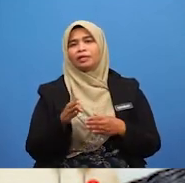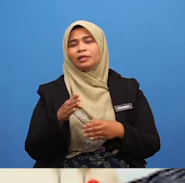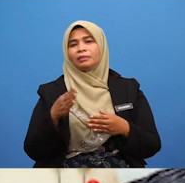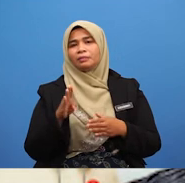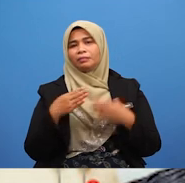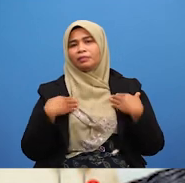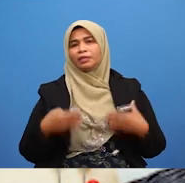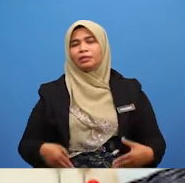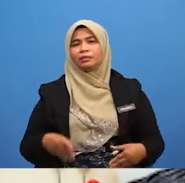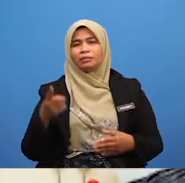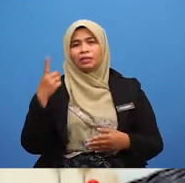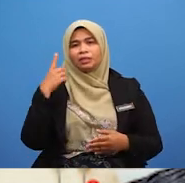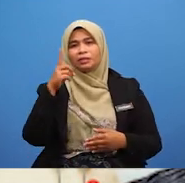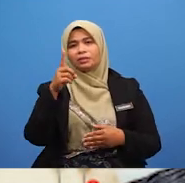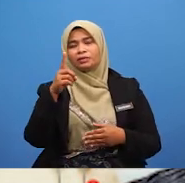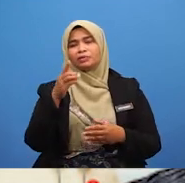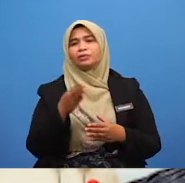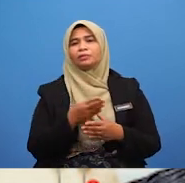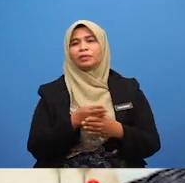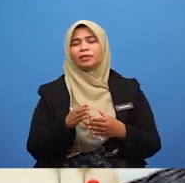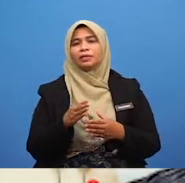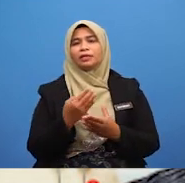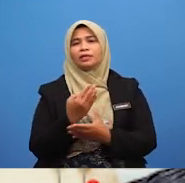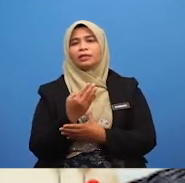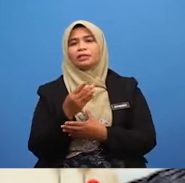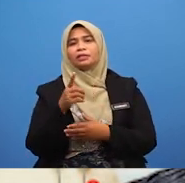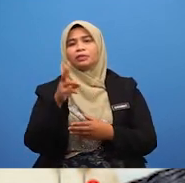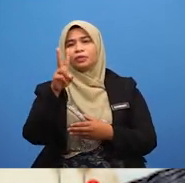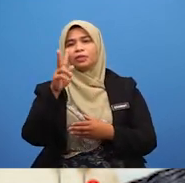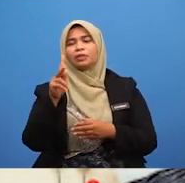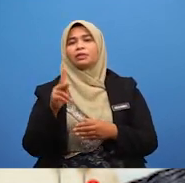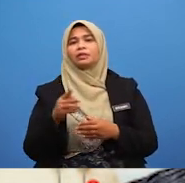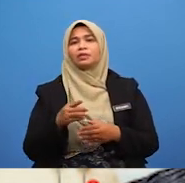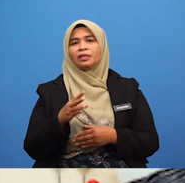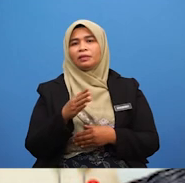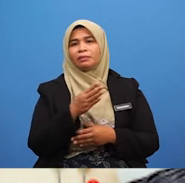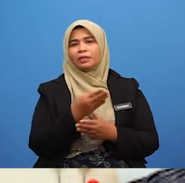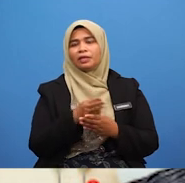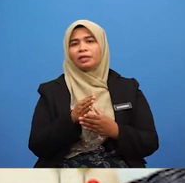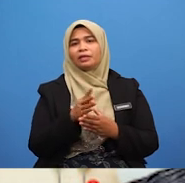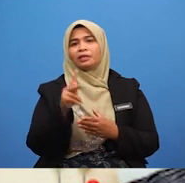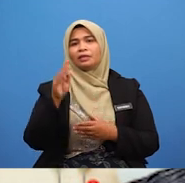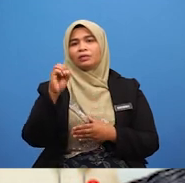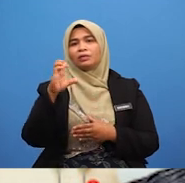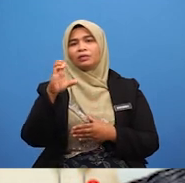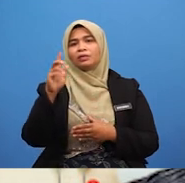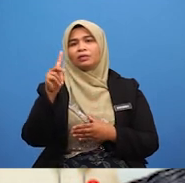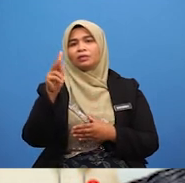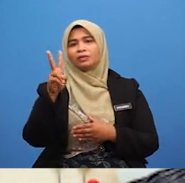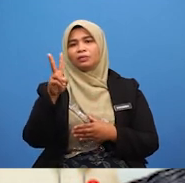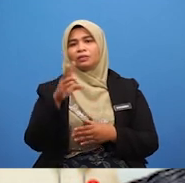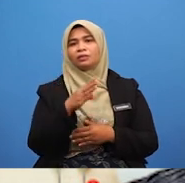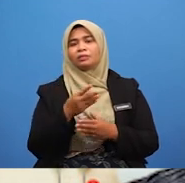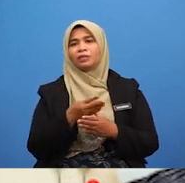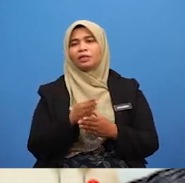badan belakang 1 keping, bahagian lengan 2 keping, bahagian kocik 2 keping, bahagian